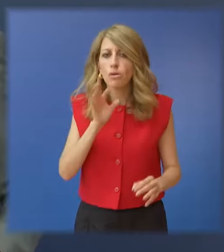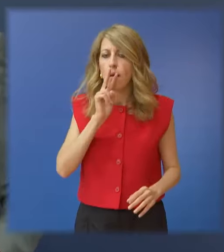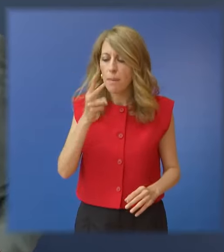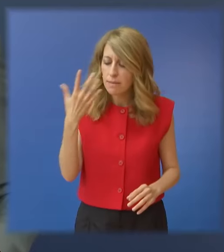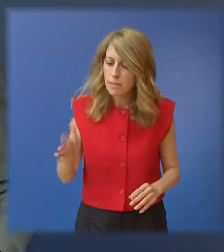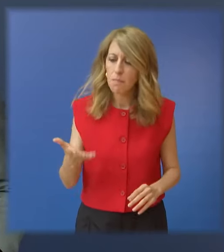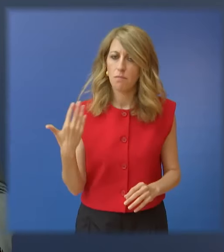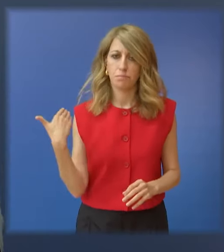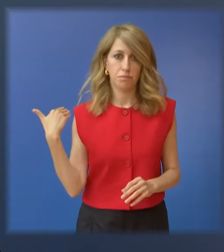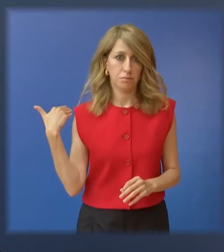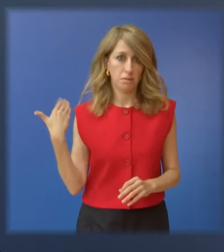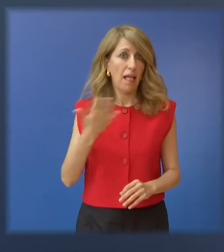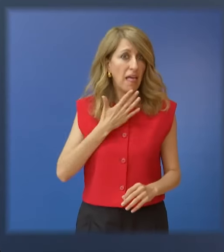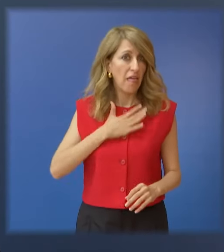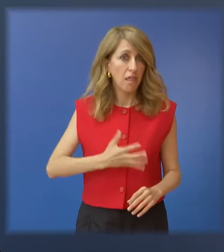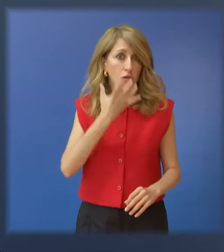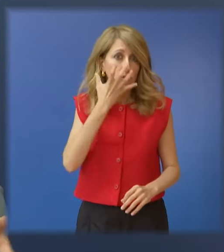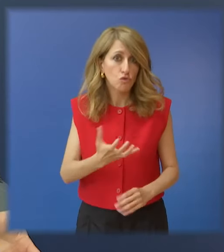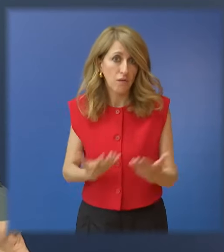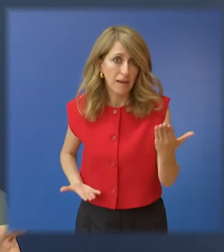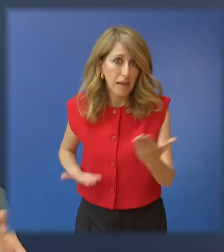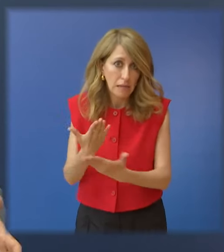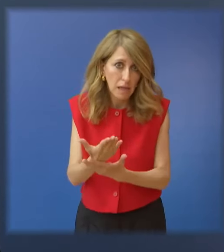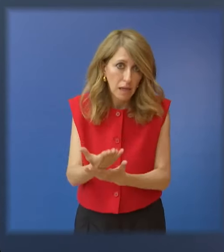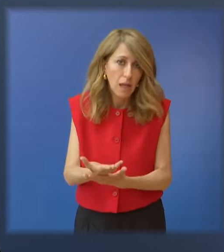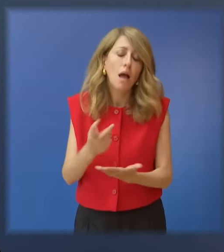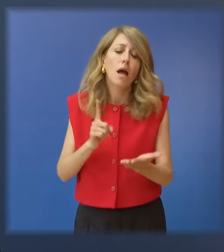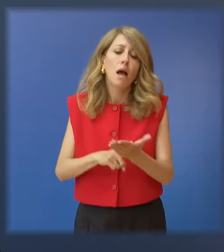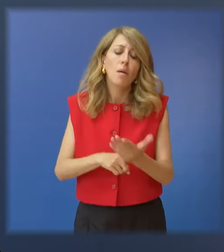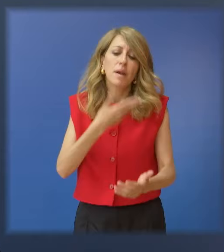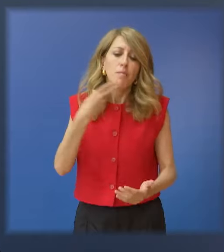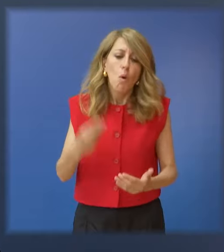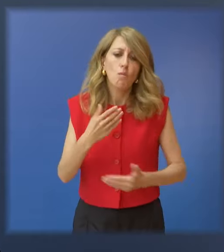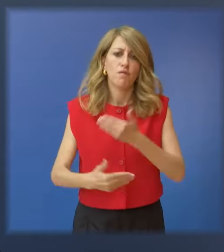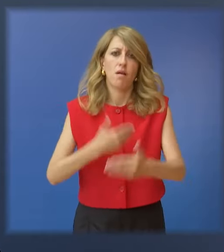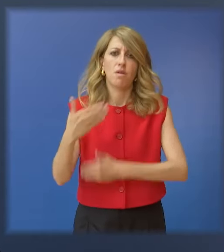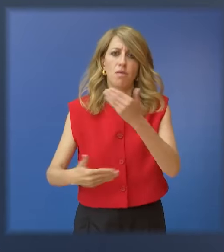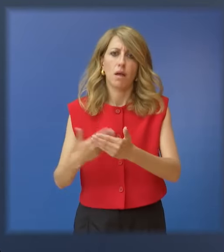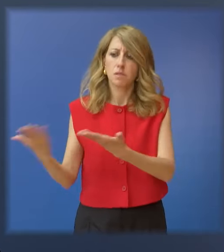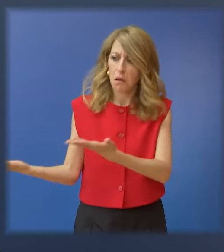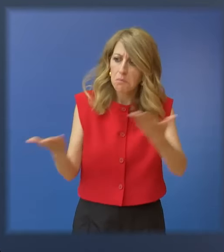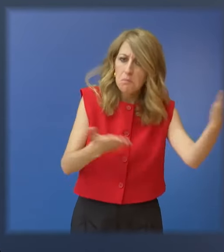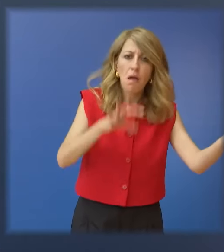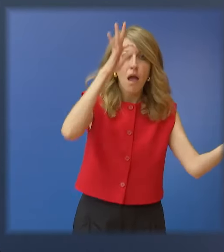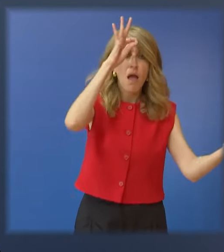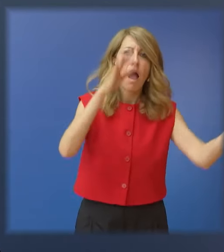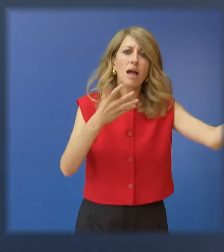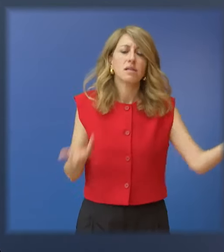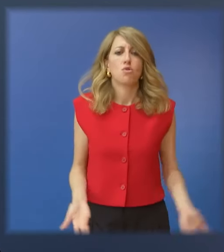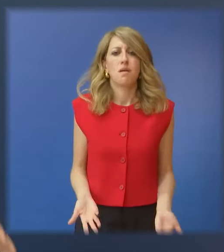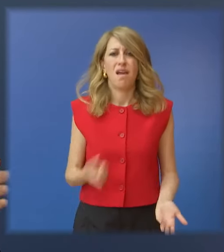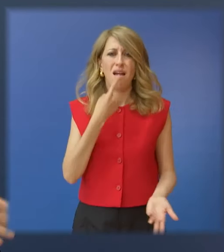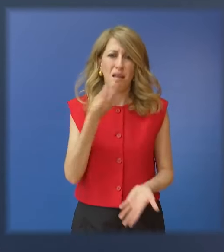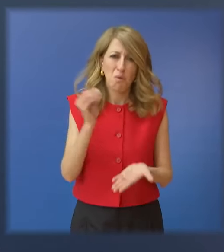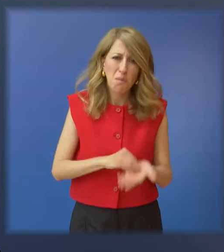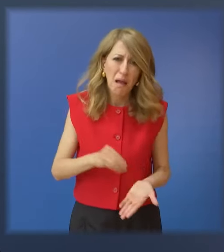έχουνε βάση γίνονται με τον τρόπο που ορίζει ο νόμος μην το πούμε πάρα πολλές φορές και επειδή νομίζω ότι υπάρχουνε πάρα πολλά προβλήματα που απασχολούν τους πολίτες